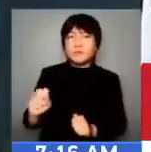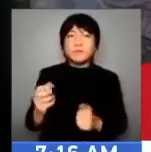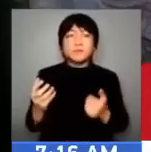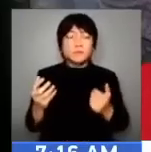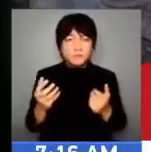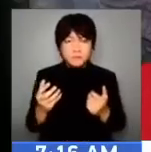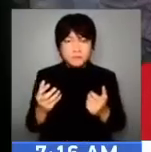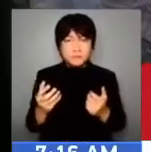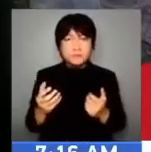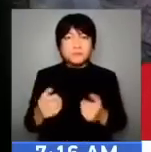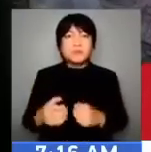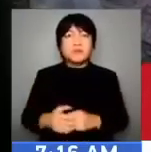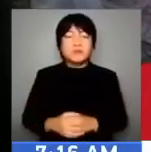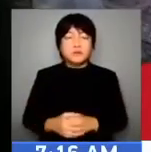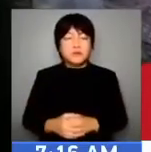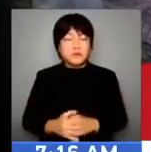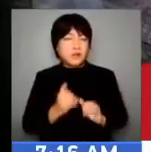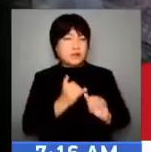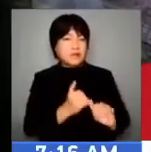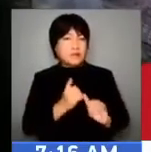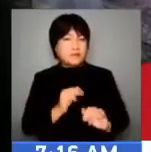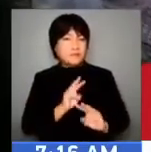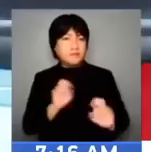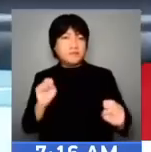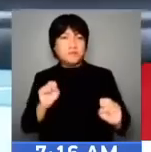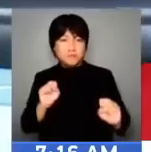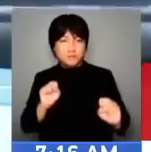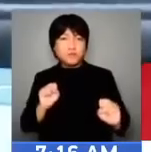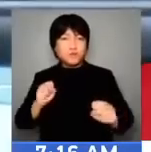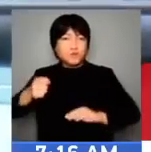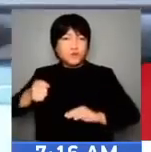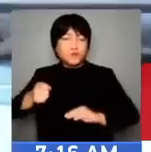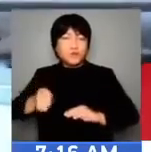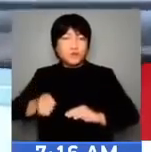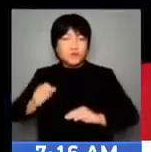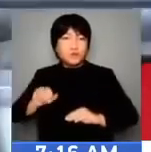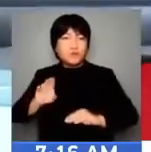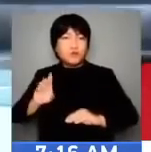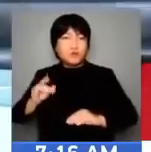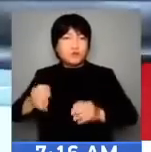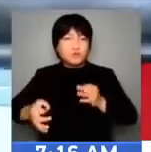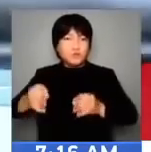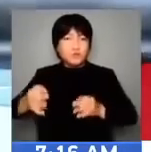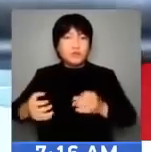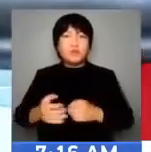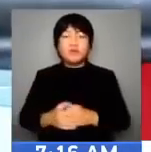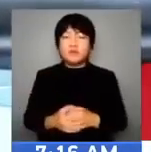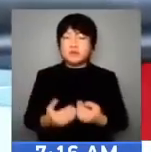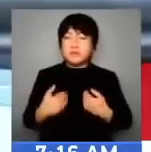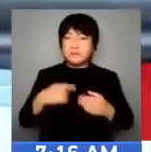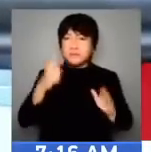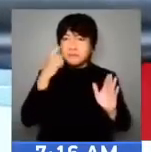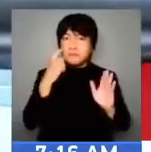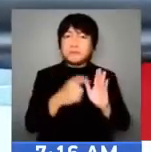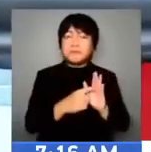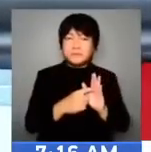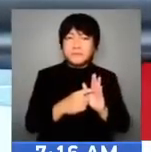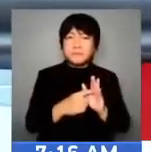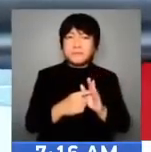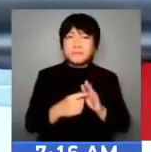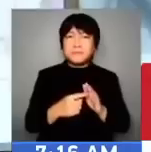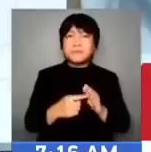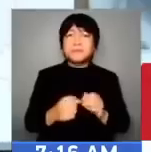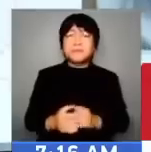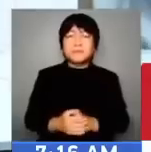judges. Sa press conference, tila nagkaroon na ng preview ang mga miyembro ng media sa balitaktakan ng mga